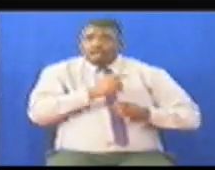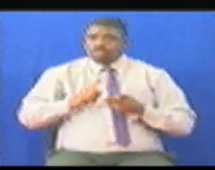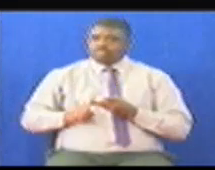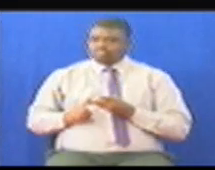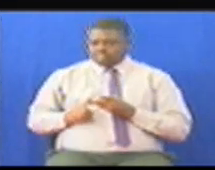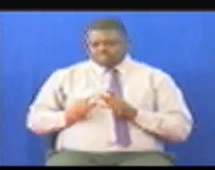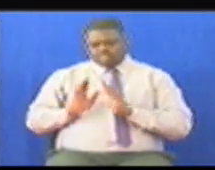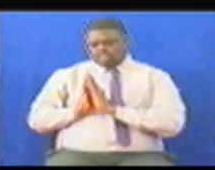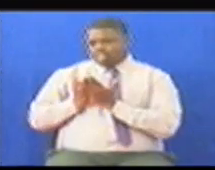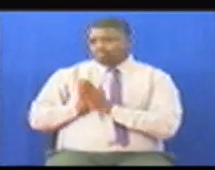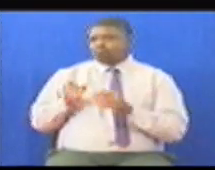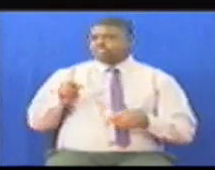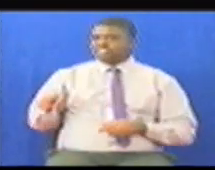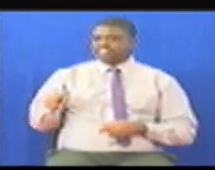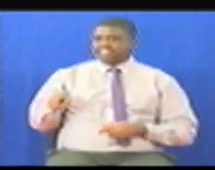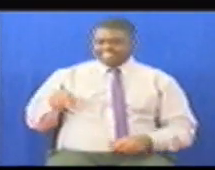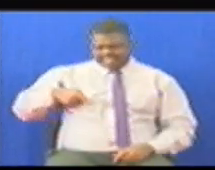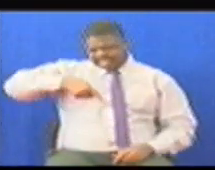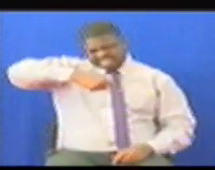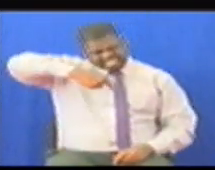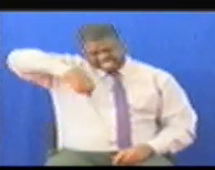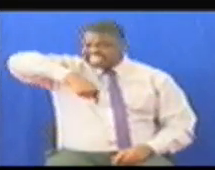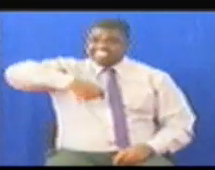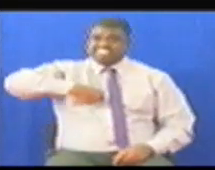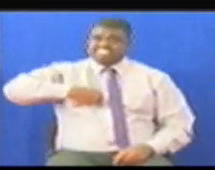ametoa kitabu kile ambacho sisi